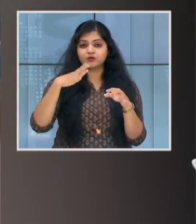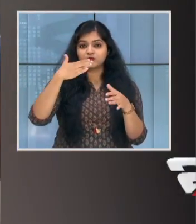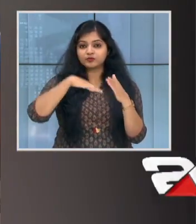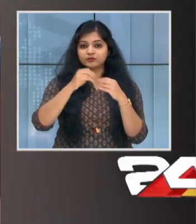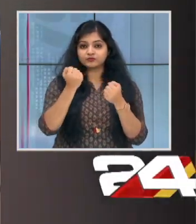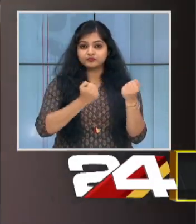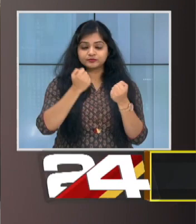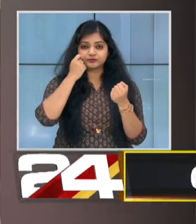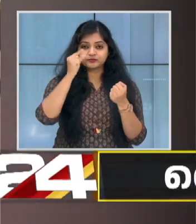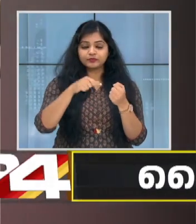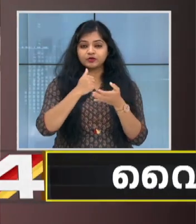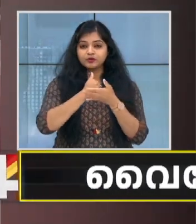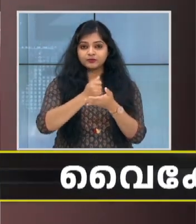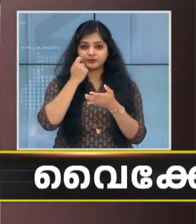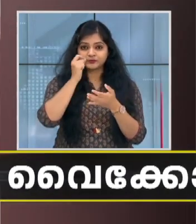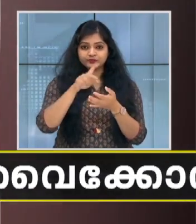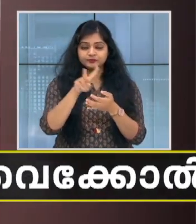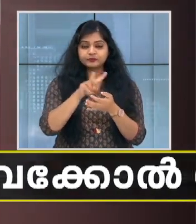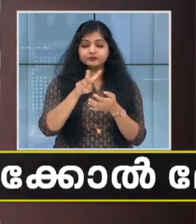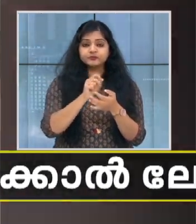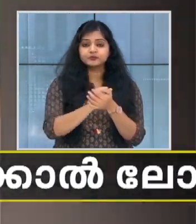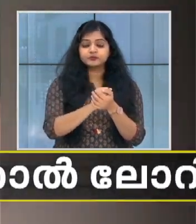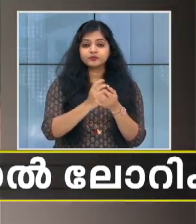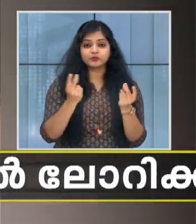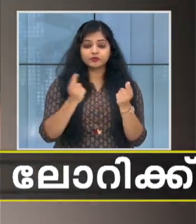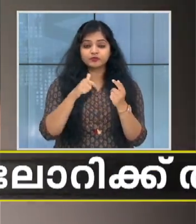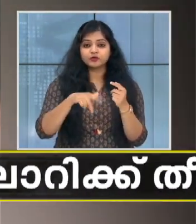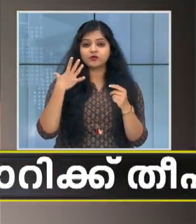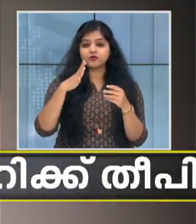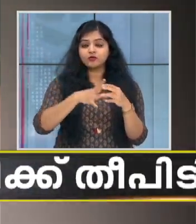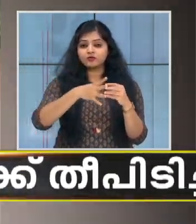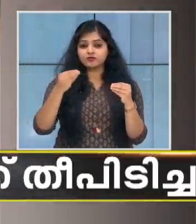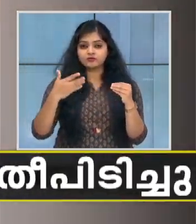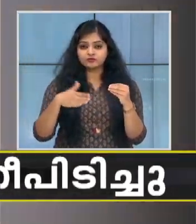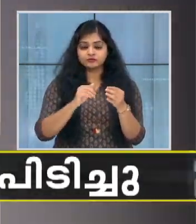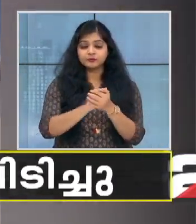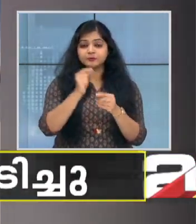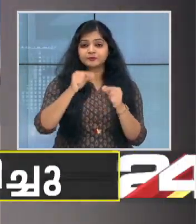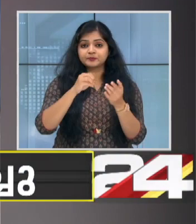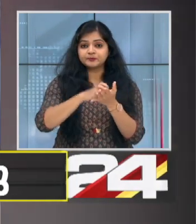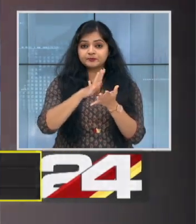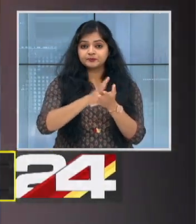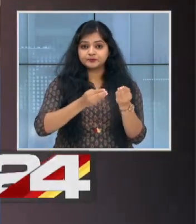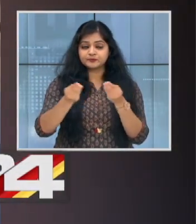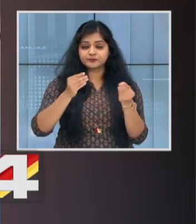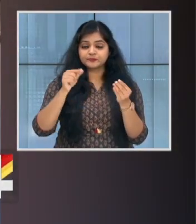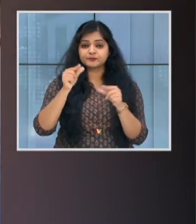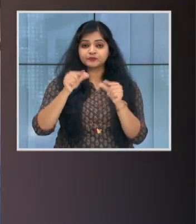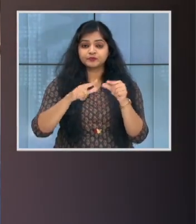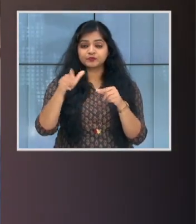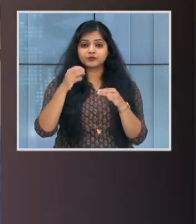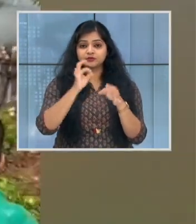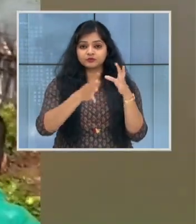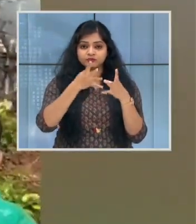ഉണ്ടായിരുന്ന ഡ്രൈവറും അതോടൊപ്പം തന്നെ മറ്റൊരാളും പെട്ടെന്ന് തന്നെ ലോറിയിൽ നിന്ന് ഇറങ്ങുന്നു. അതോടൊപ്പം നാട്ടുകാർ ഉൾപ്പെടെ അവിടെ ഉണ്ടായിരുന്ന നാട്ടുകാർ ആദ്യ ഘട്ടത്തിൽ ഈ തീ